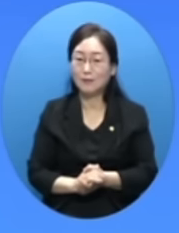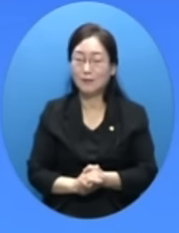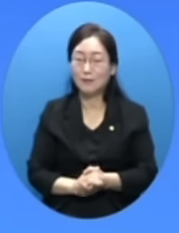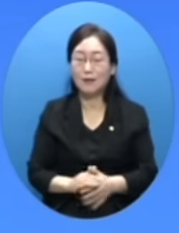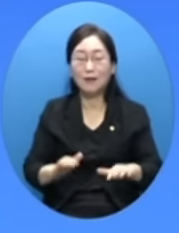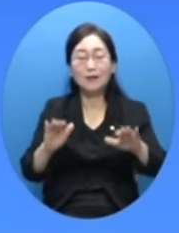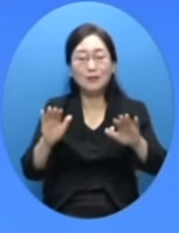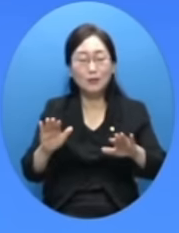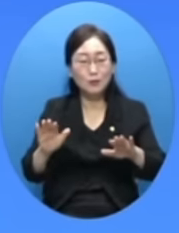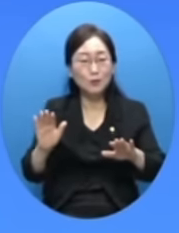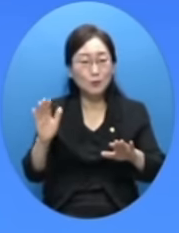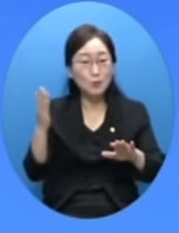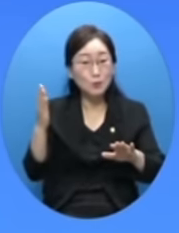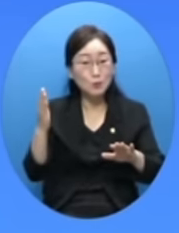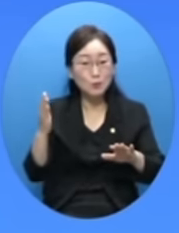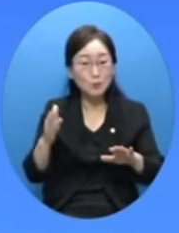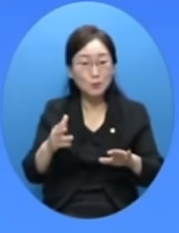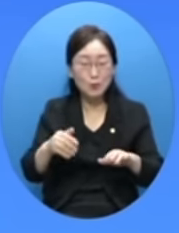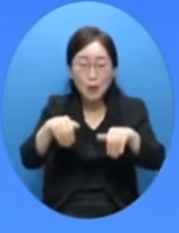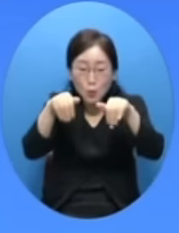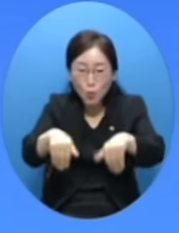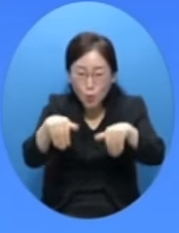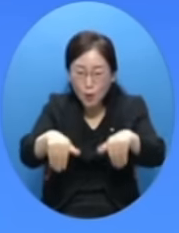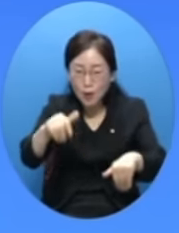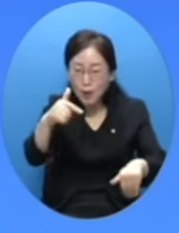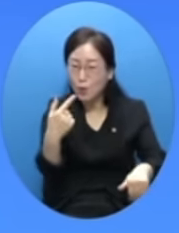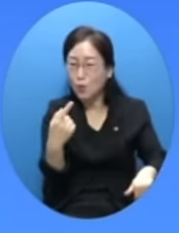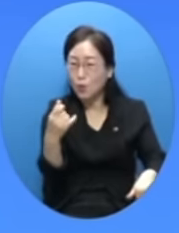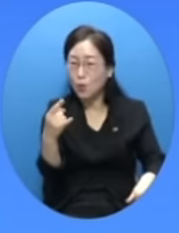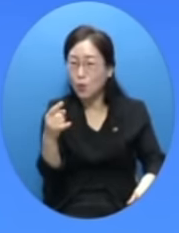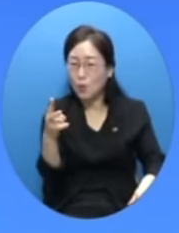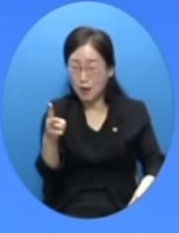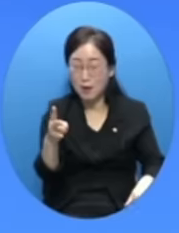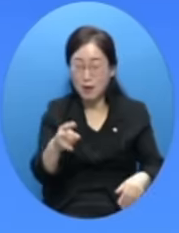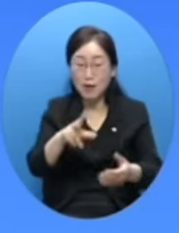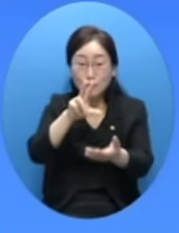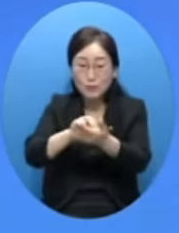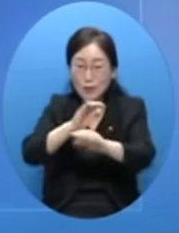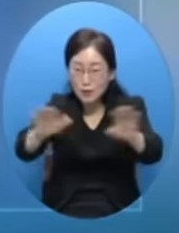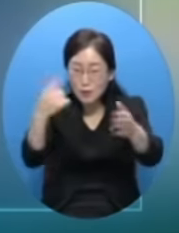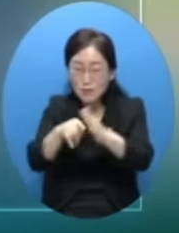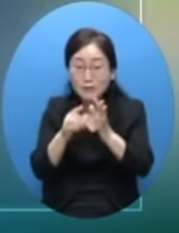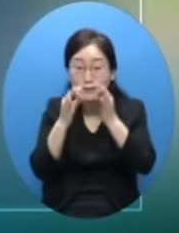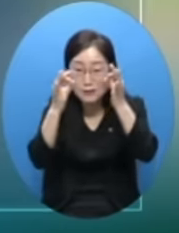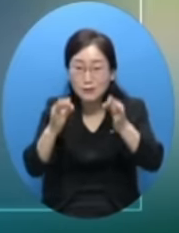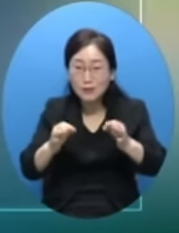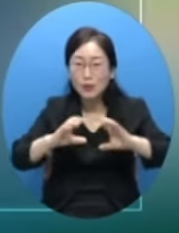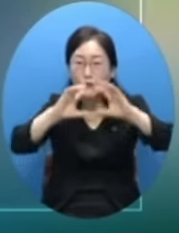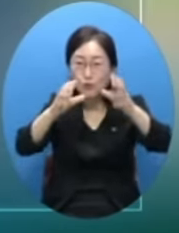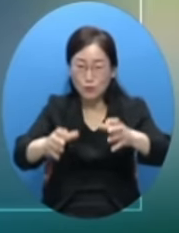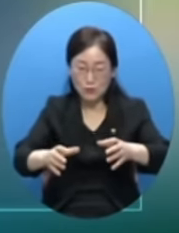현대판 노예 문제를 해결하기 위해서 힘쓰고 있는 국제 NGO